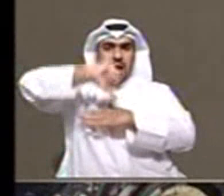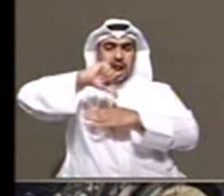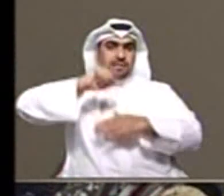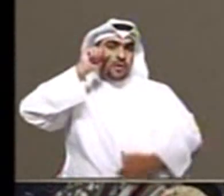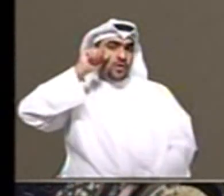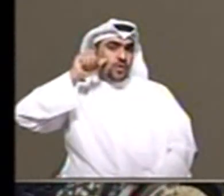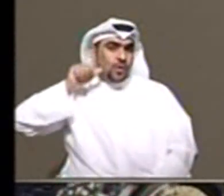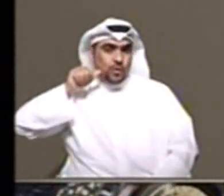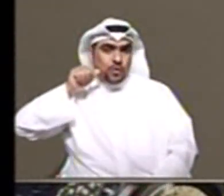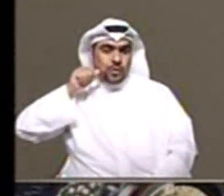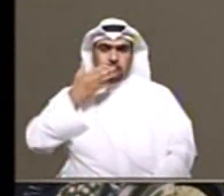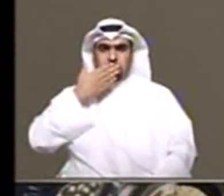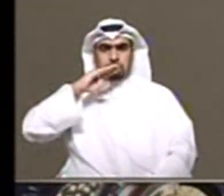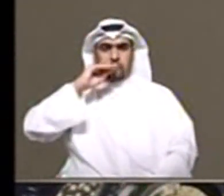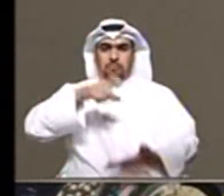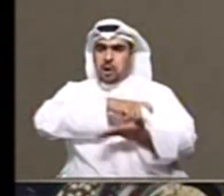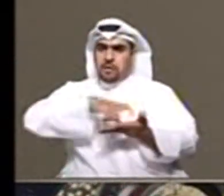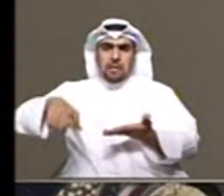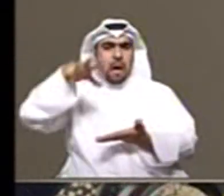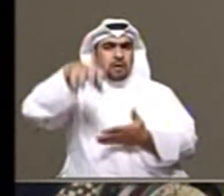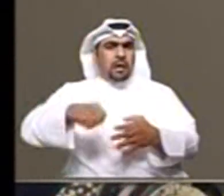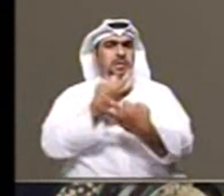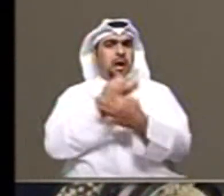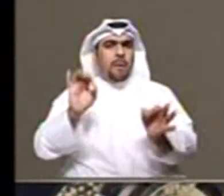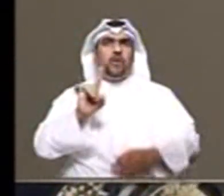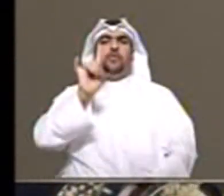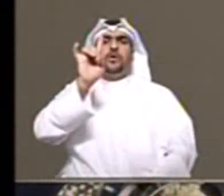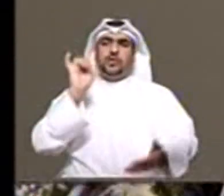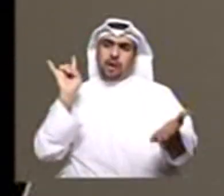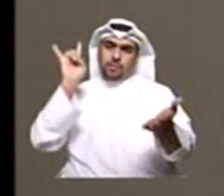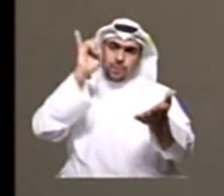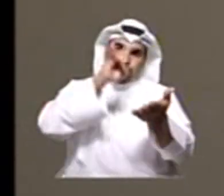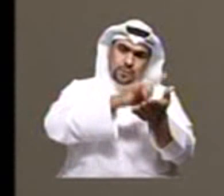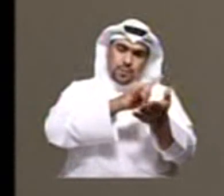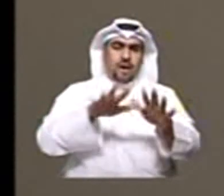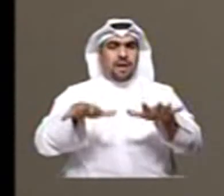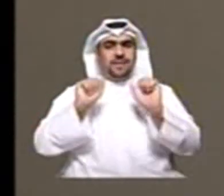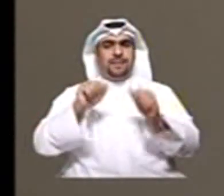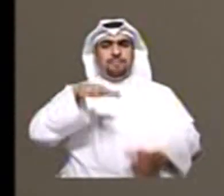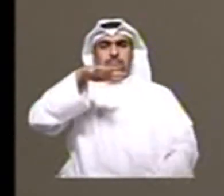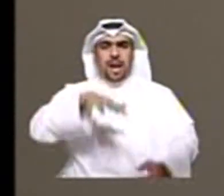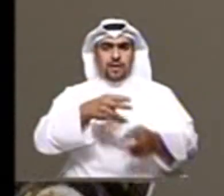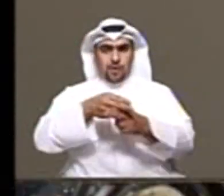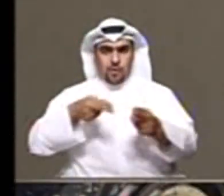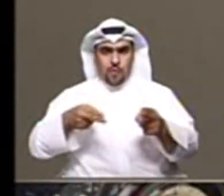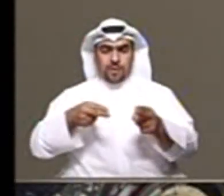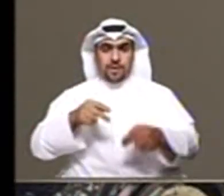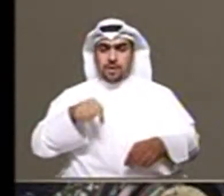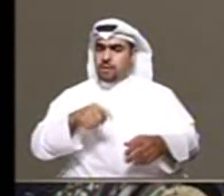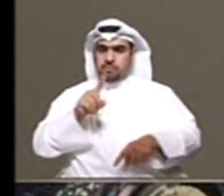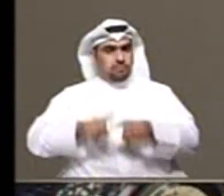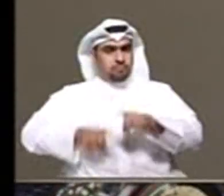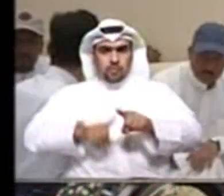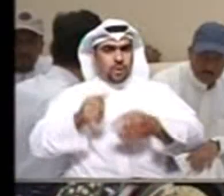لنا تذاكرنا، وباكر إن شاء الله مغادرين. طمن أهلك في الكويت. الحمد لله والشكر، وضعنا 100%، ولا عندنا أي مشكلة ولا واجهنا